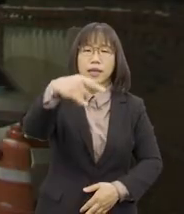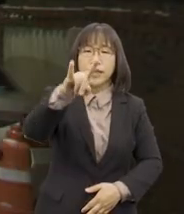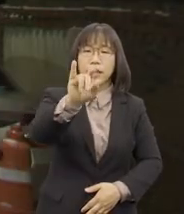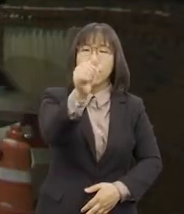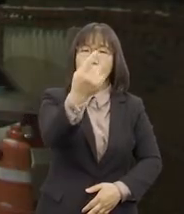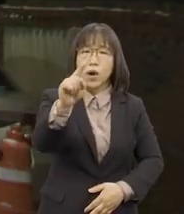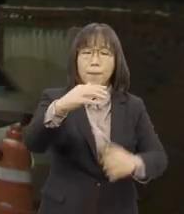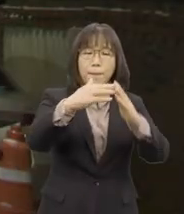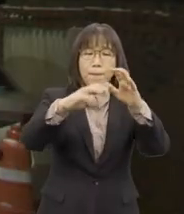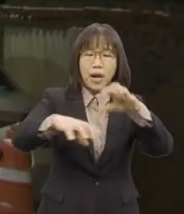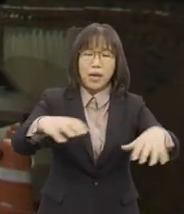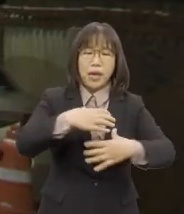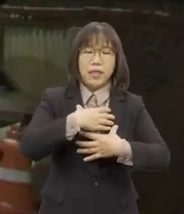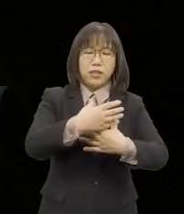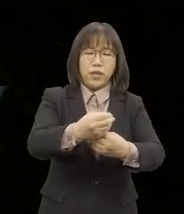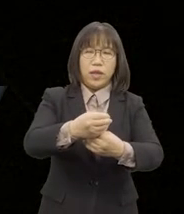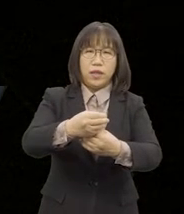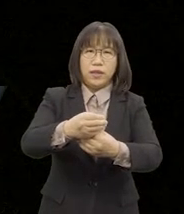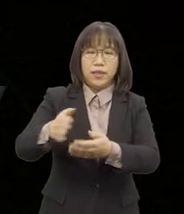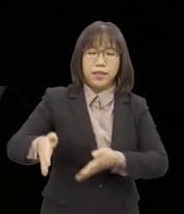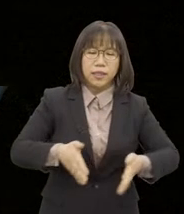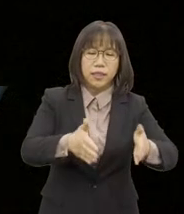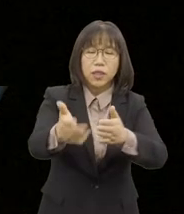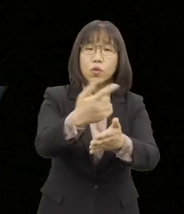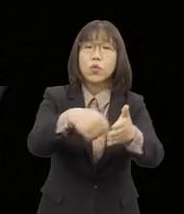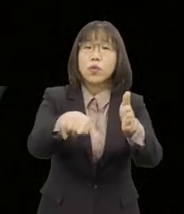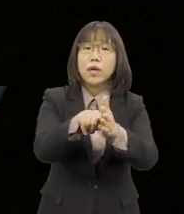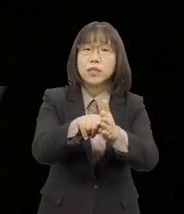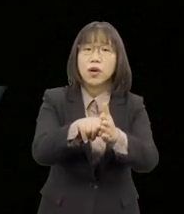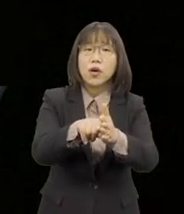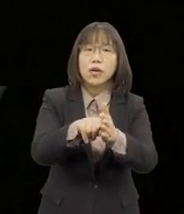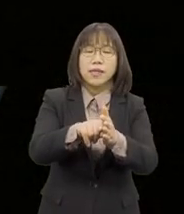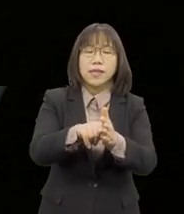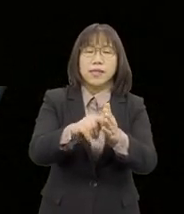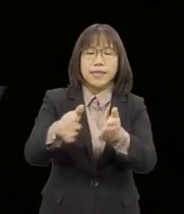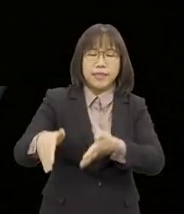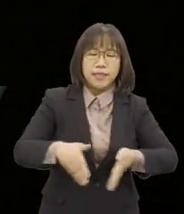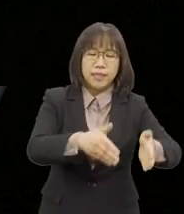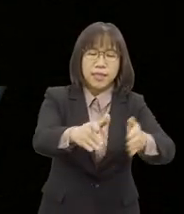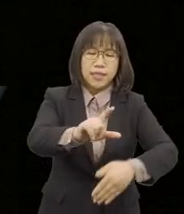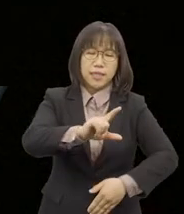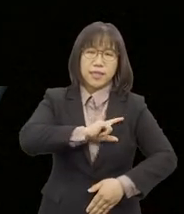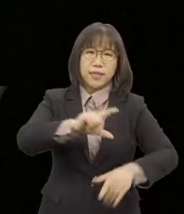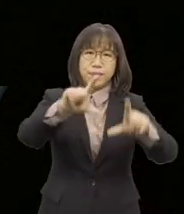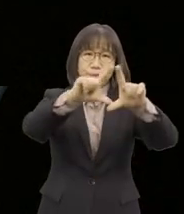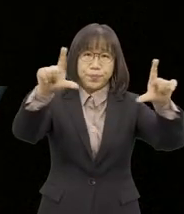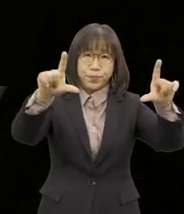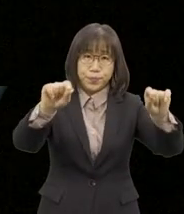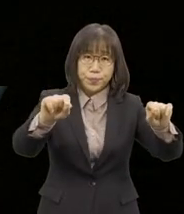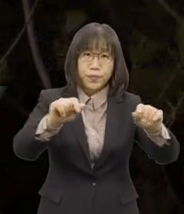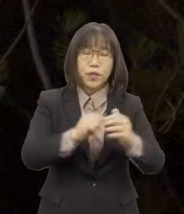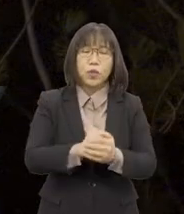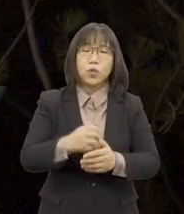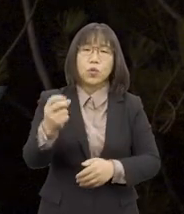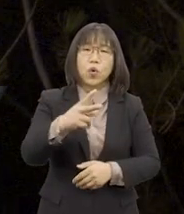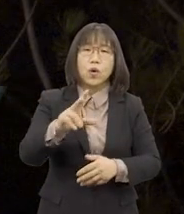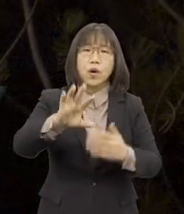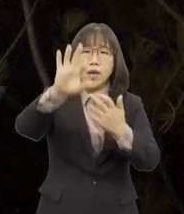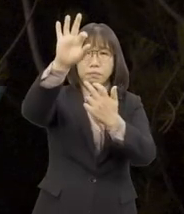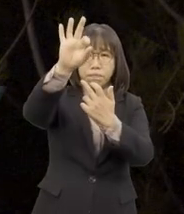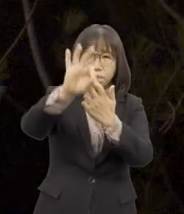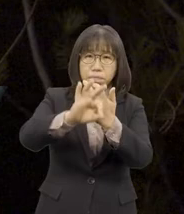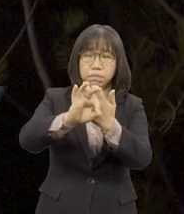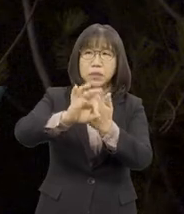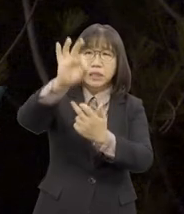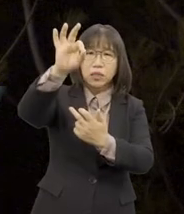구는 개화마을 일대의 안전한 보행 환경 조성을 위해 도로 명판이 설치되지 않은 교차로와 일조량이 4시간